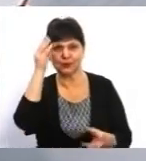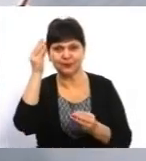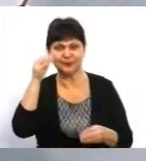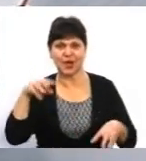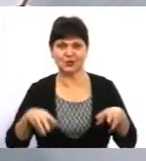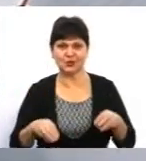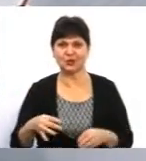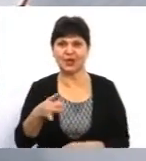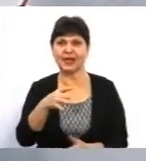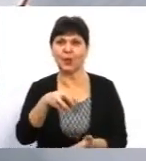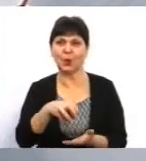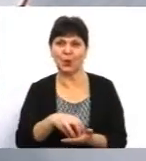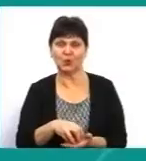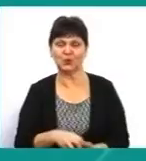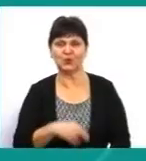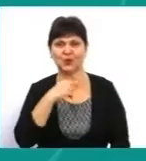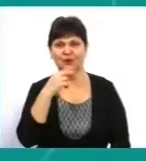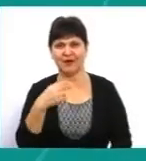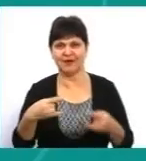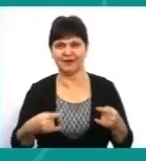би мовити. Увага на екран.